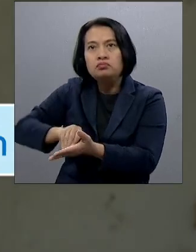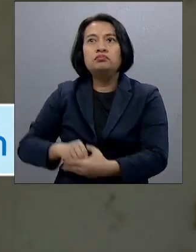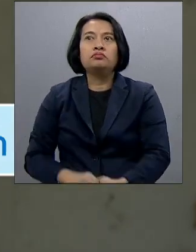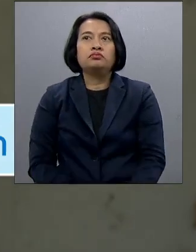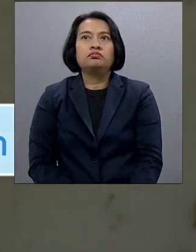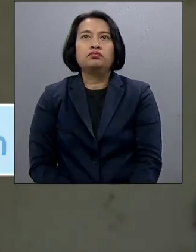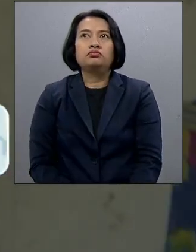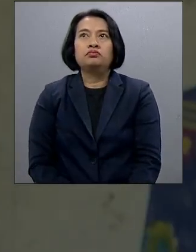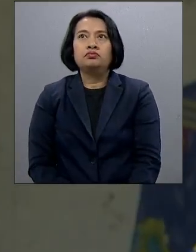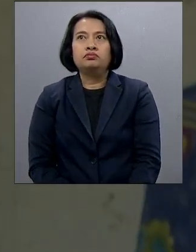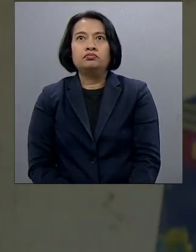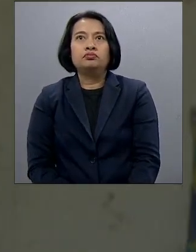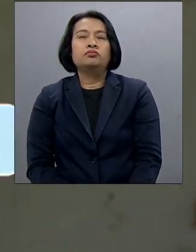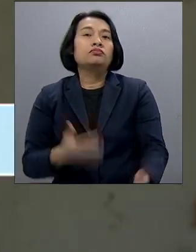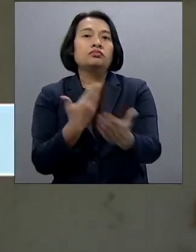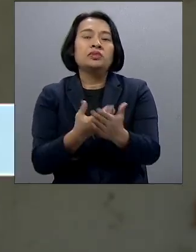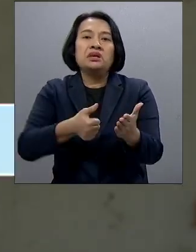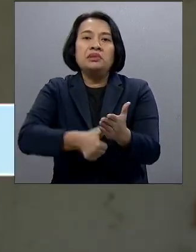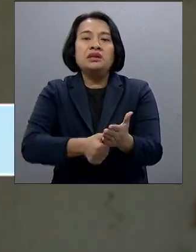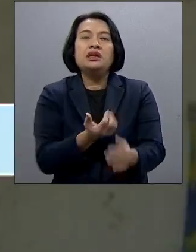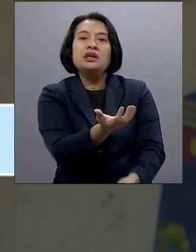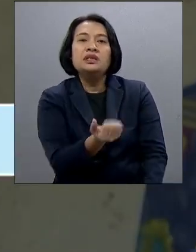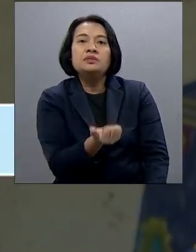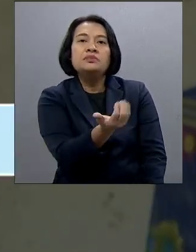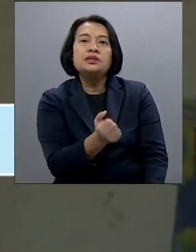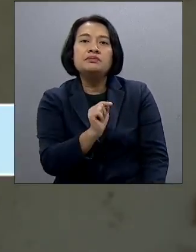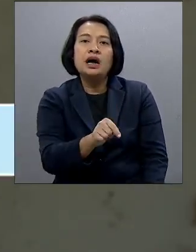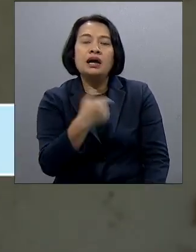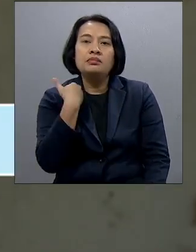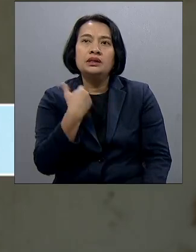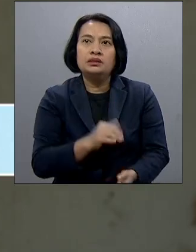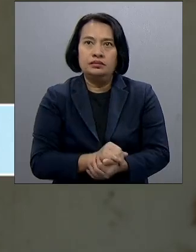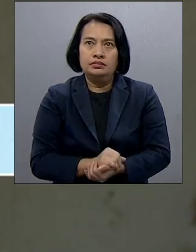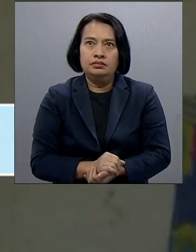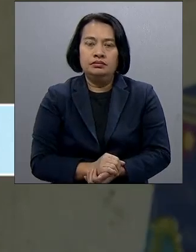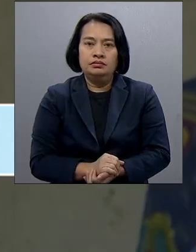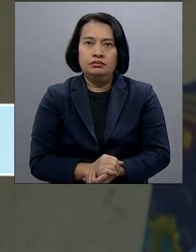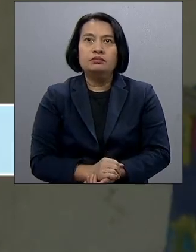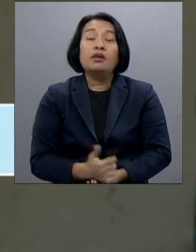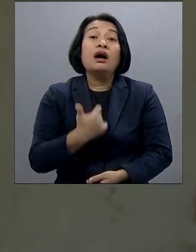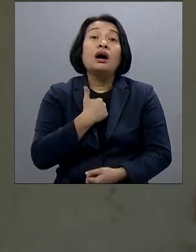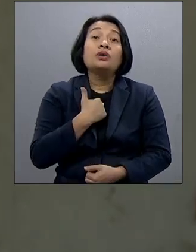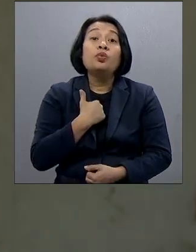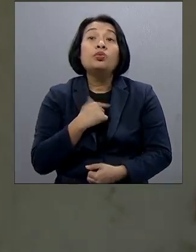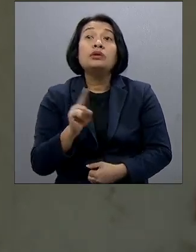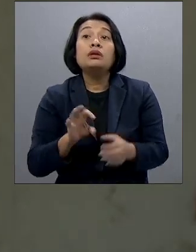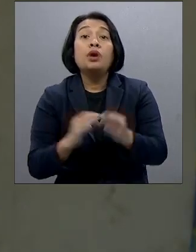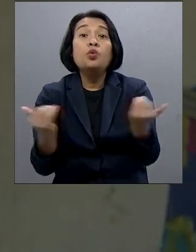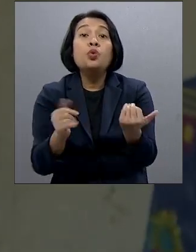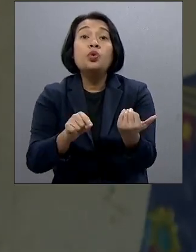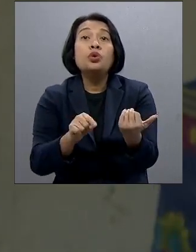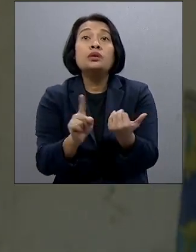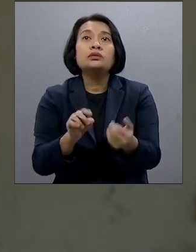ยืมเป็นหนี้เป็นสินเขามาอย่างเงี้ยแล้วหนูก็ลูกก็ยังเล็กจะไปทำงานที่ไหนก็